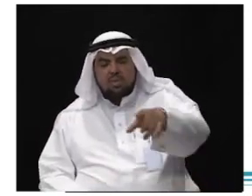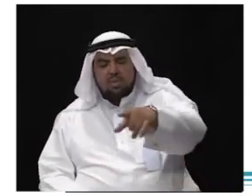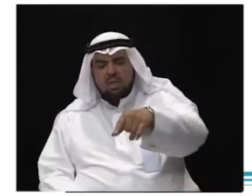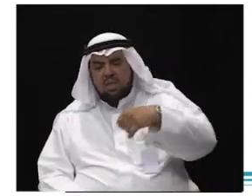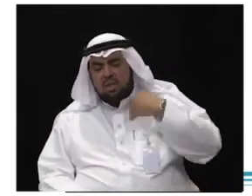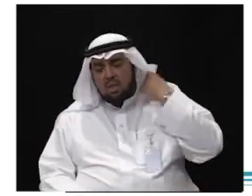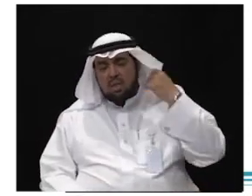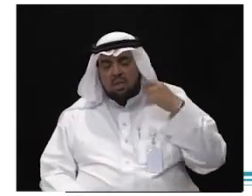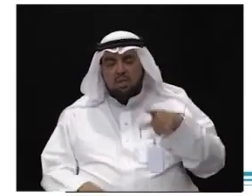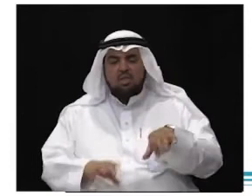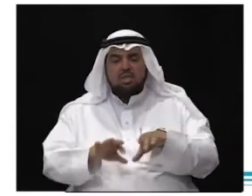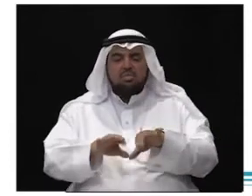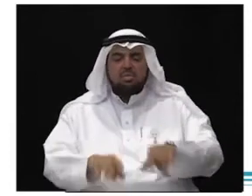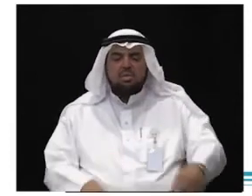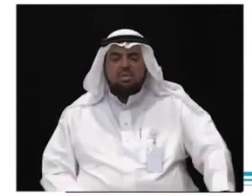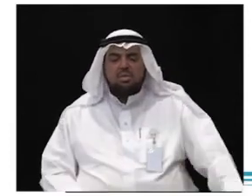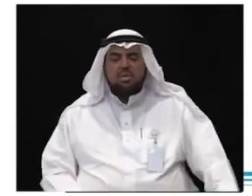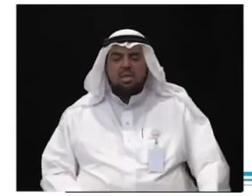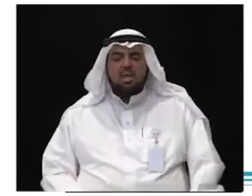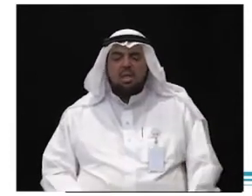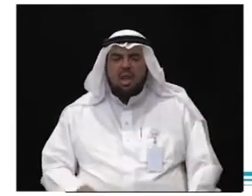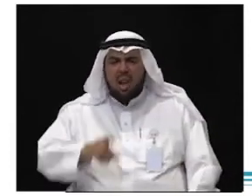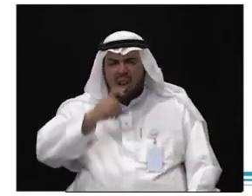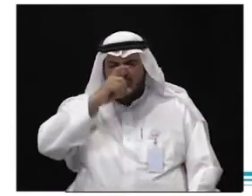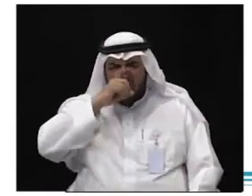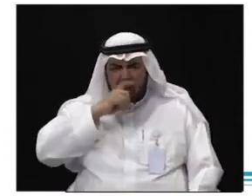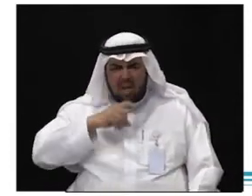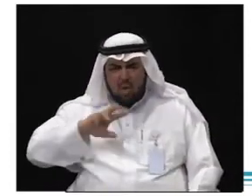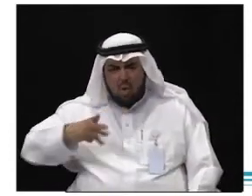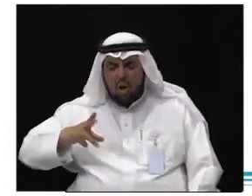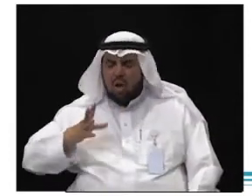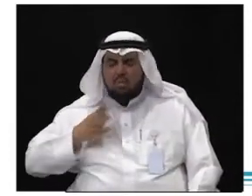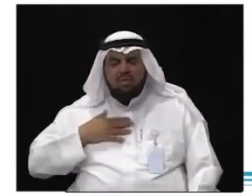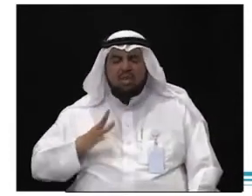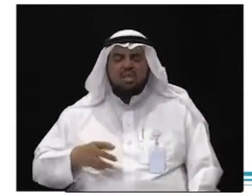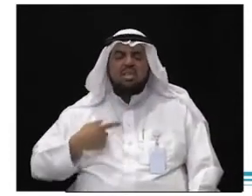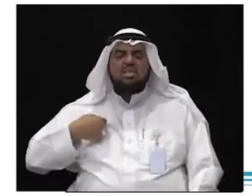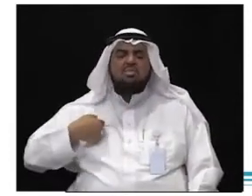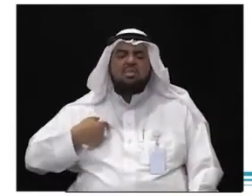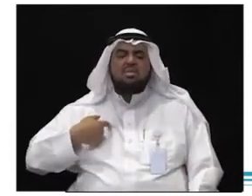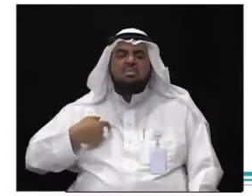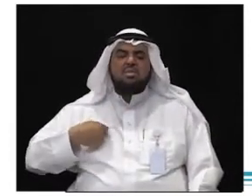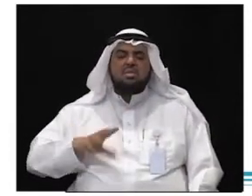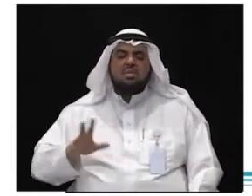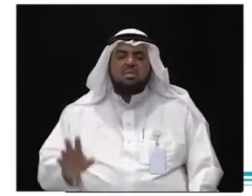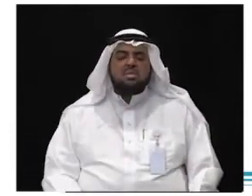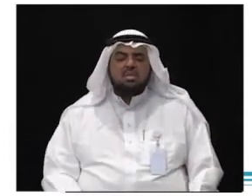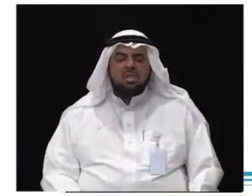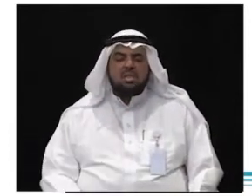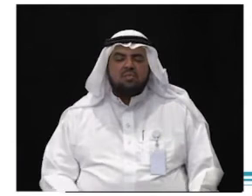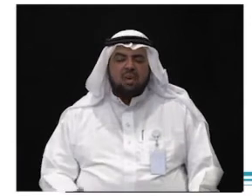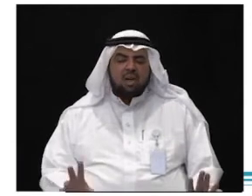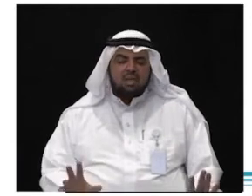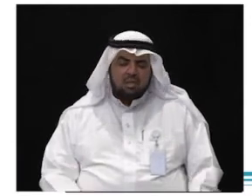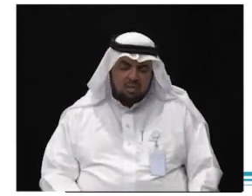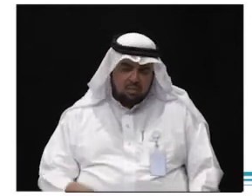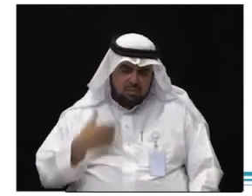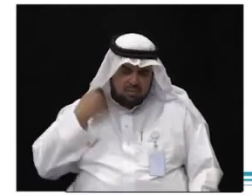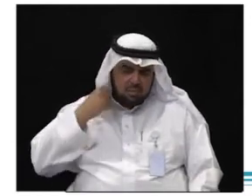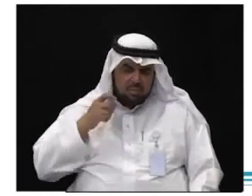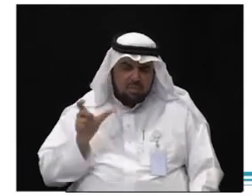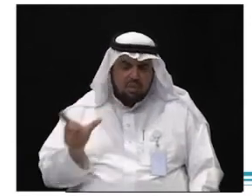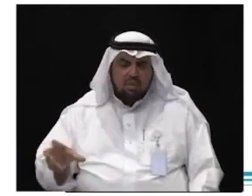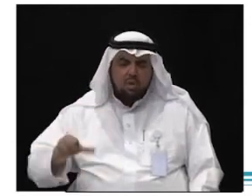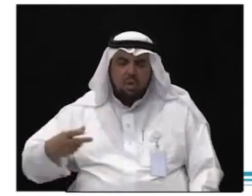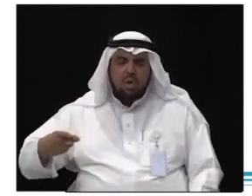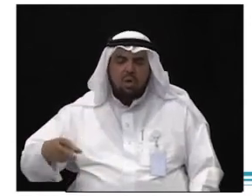NSBASIC لا يتطلب تعريف نوع المتغير، ويكتفي فقط بـ وضع أسماء المتغيرات وليس